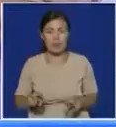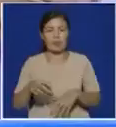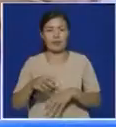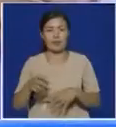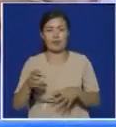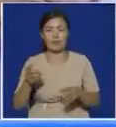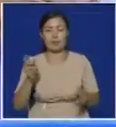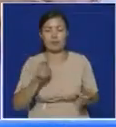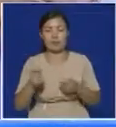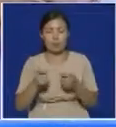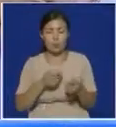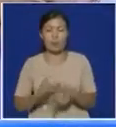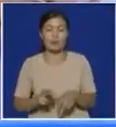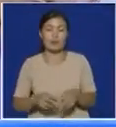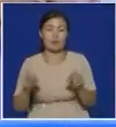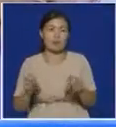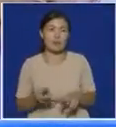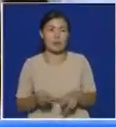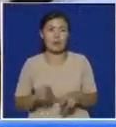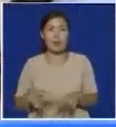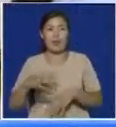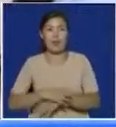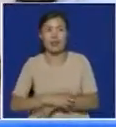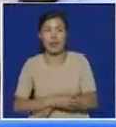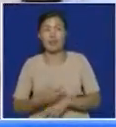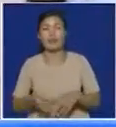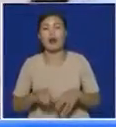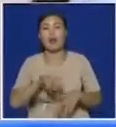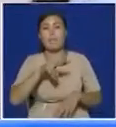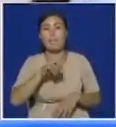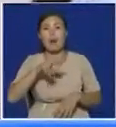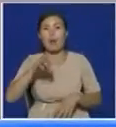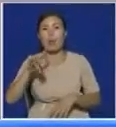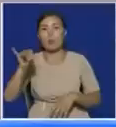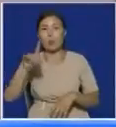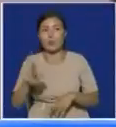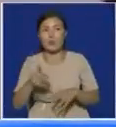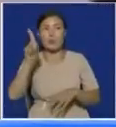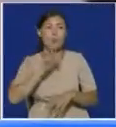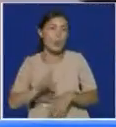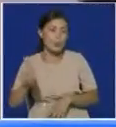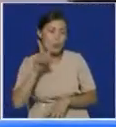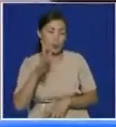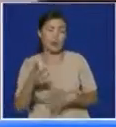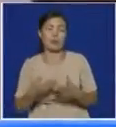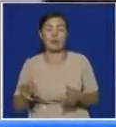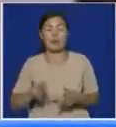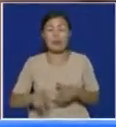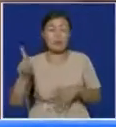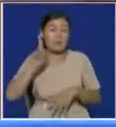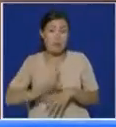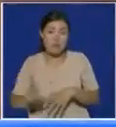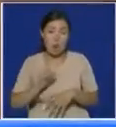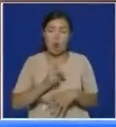один из самых распространенных видов аллергии тополя но стоит сезонный аллергический ирина коллективе сезонное заболевание